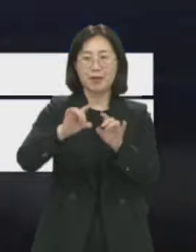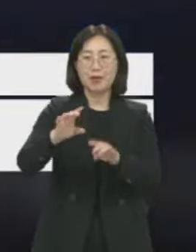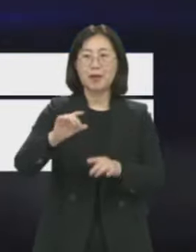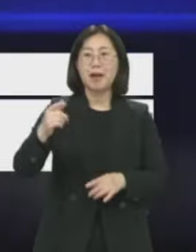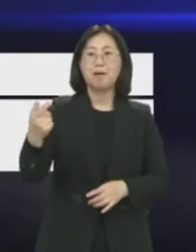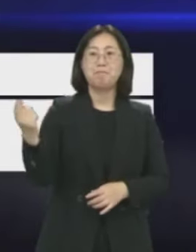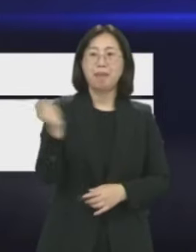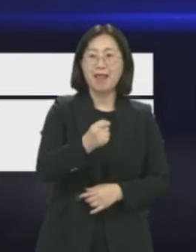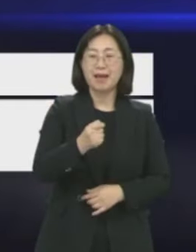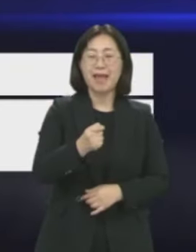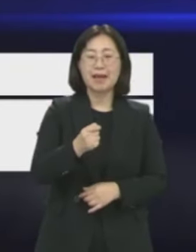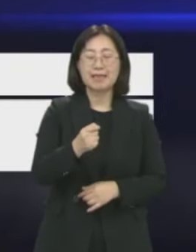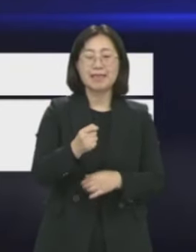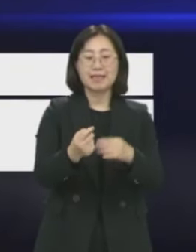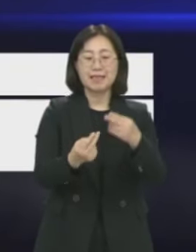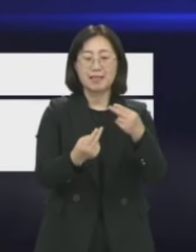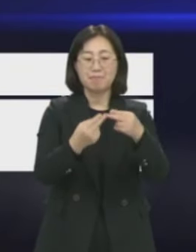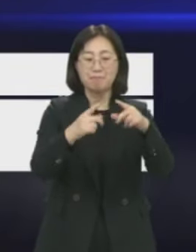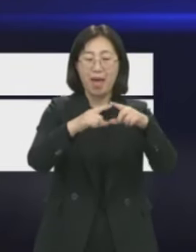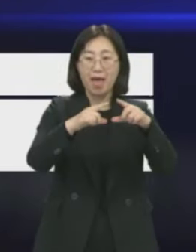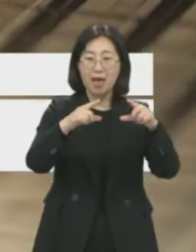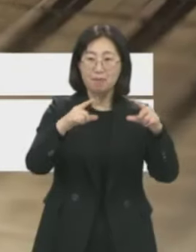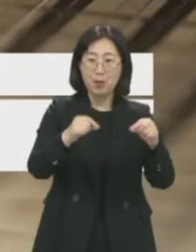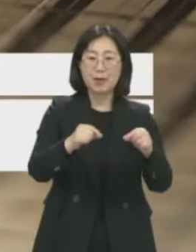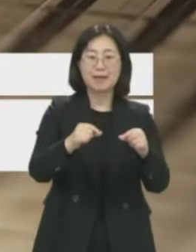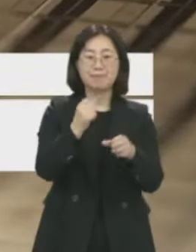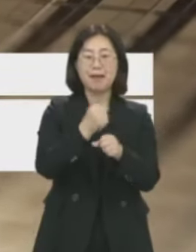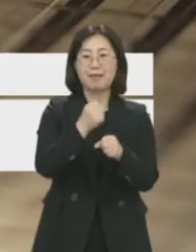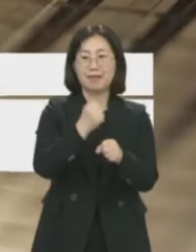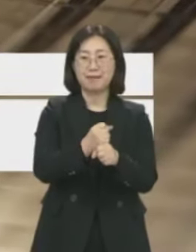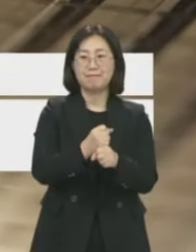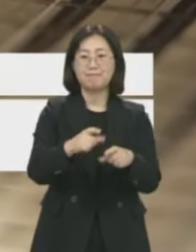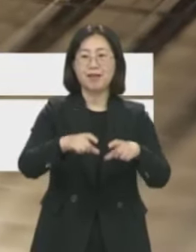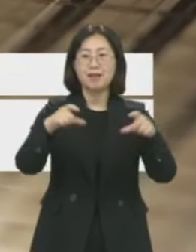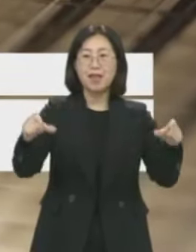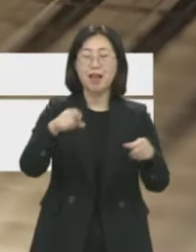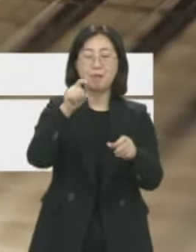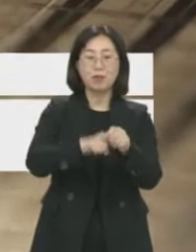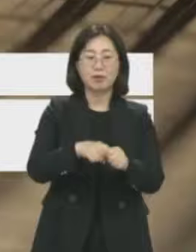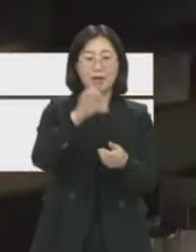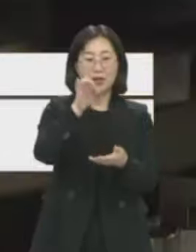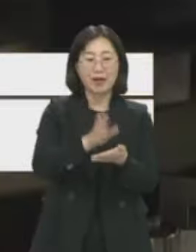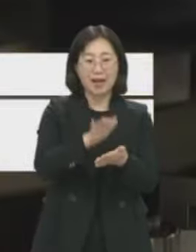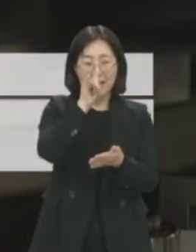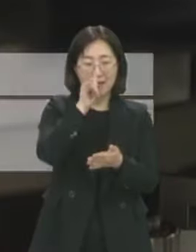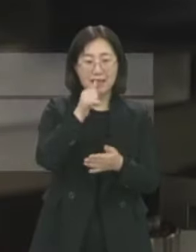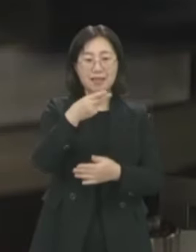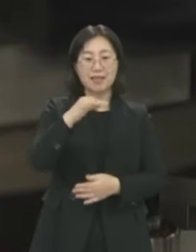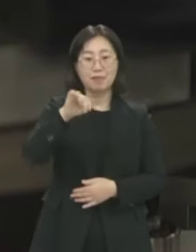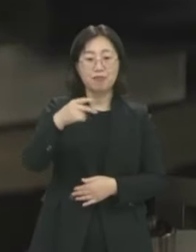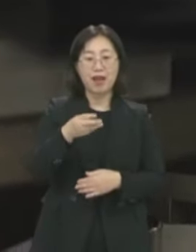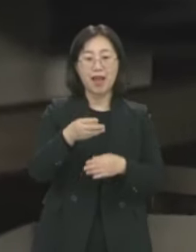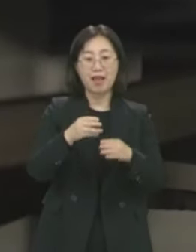고대역폭 메모리 HBM의 생산 능력 확대를 위해서입니다. 천안에 있는 삼성 디스플레이